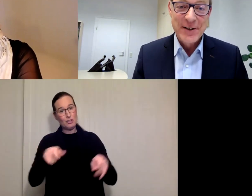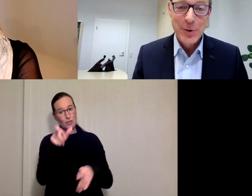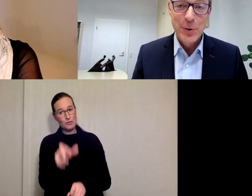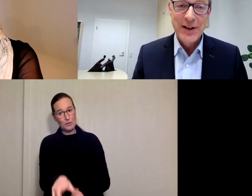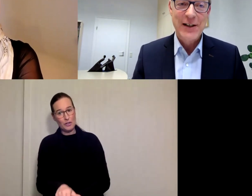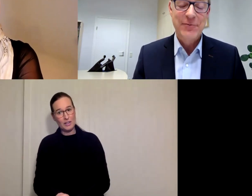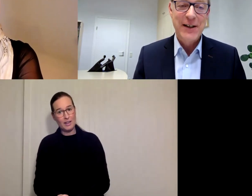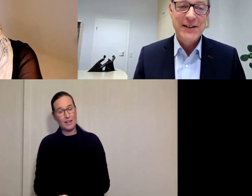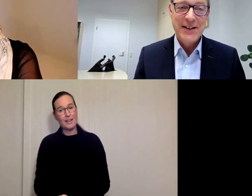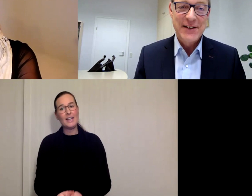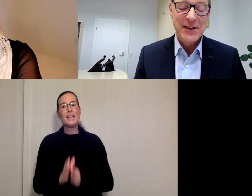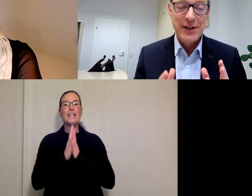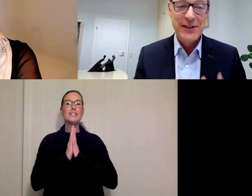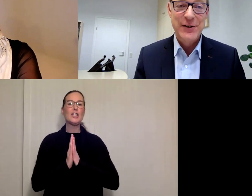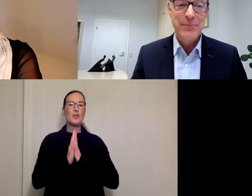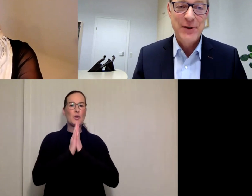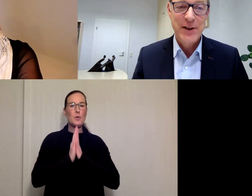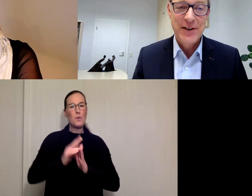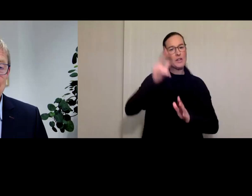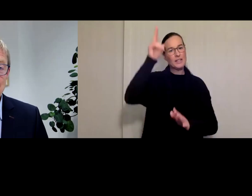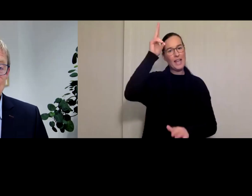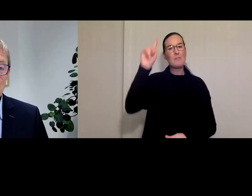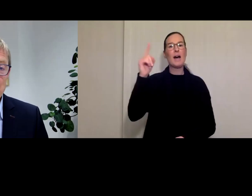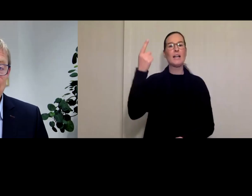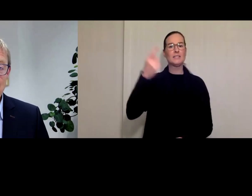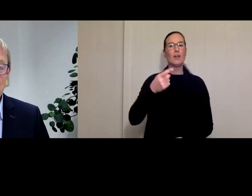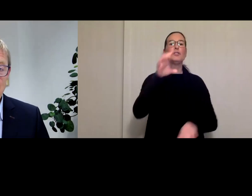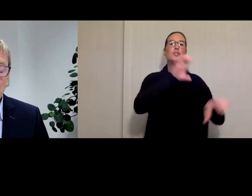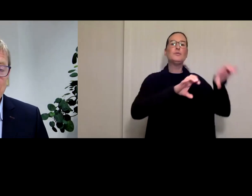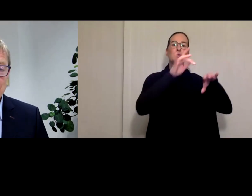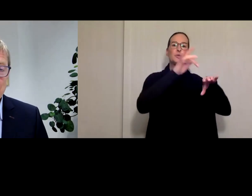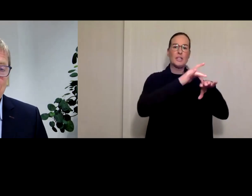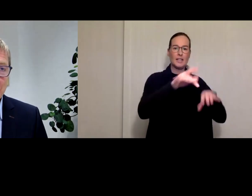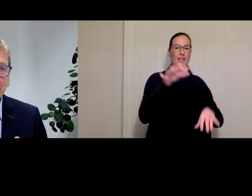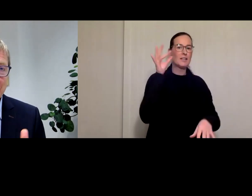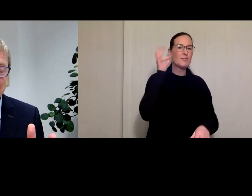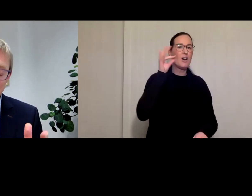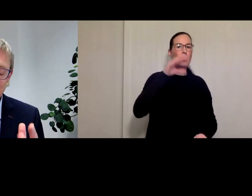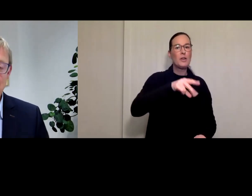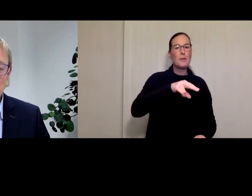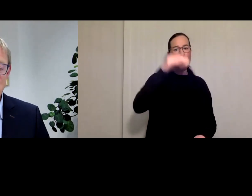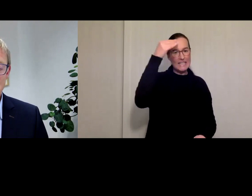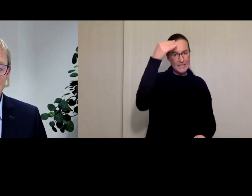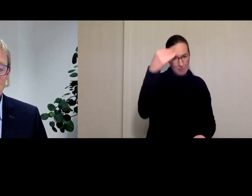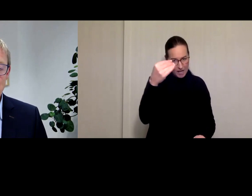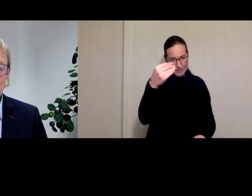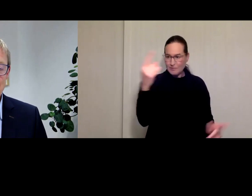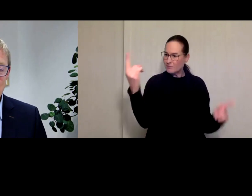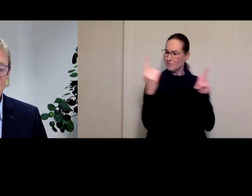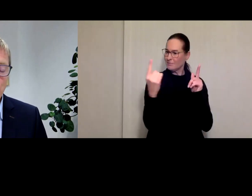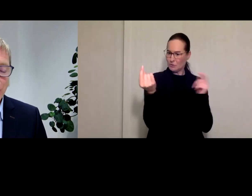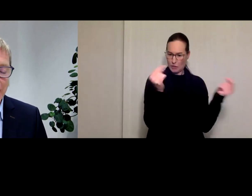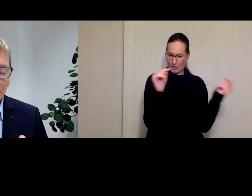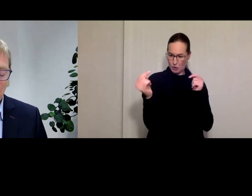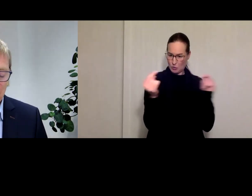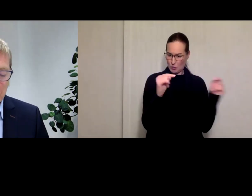den Theologen Ralf Meister in dieser Gestalt zusammenzubringen. Ich muss sagen, ich habe Sie beide in solch einer Diskussion noch nicht erlebt